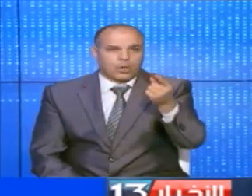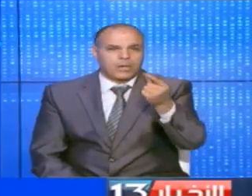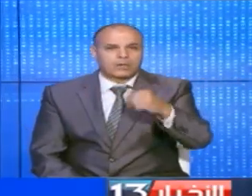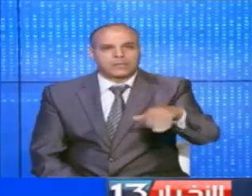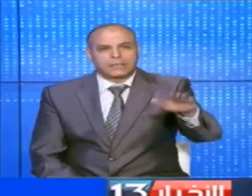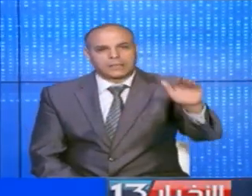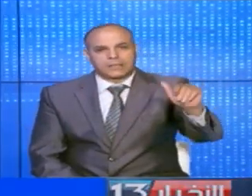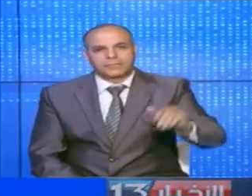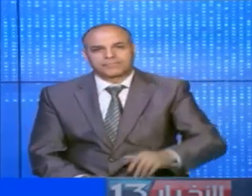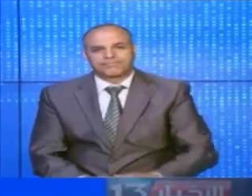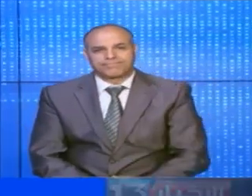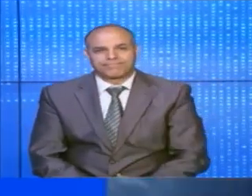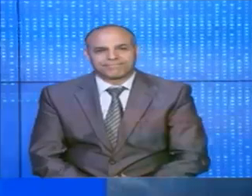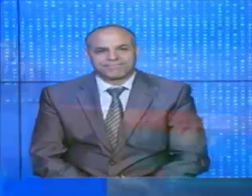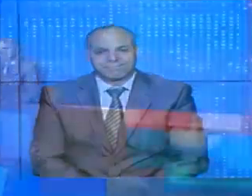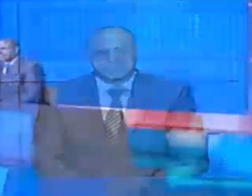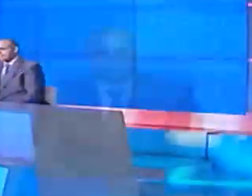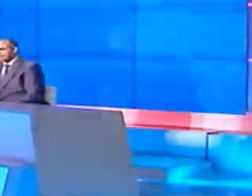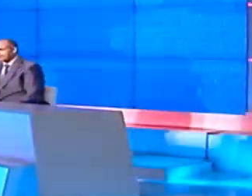اللقاء